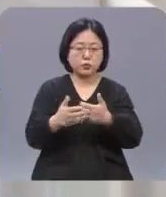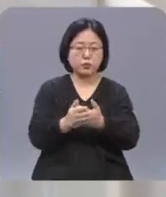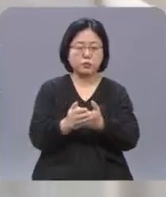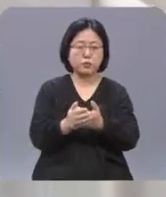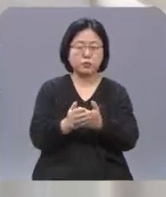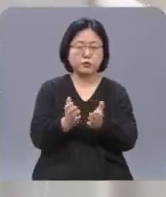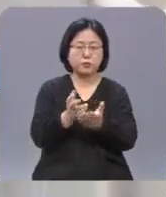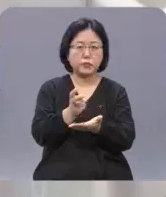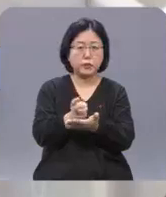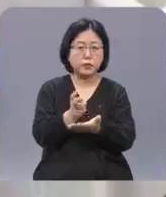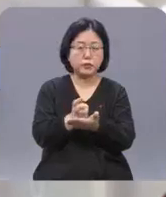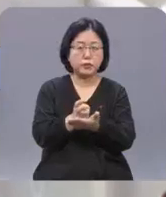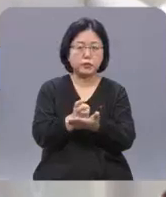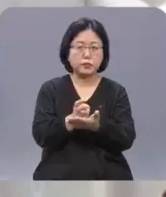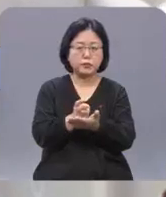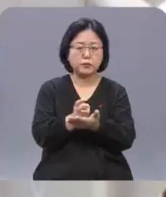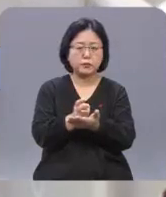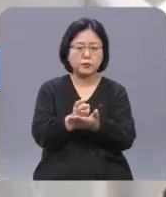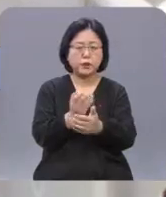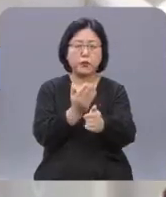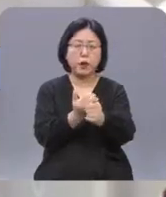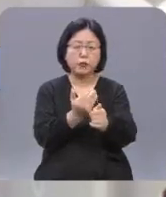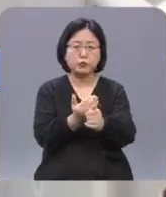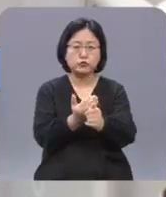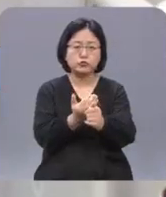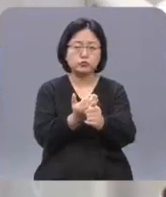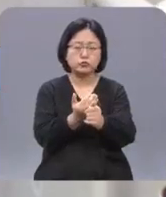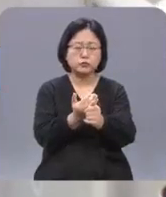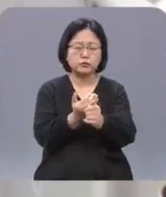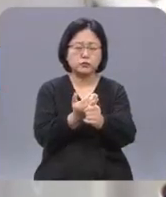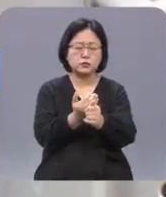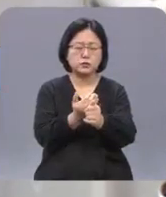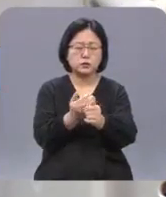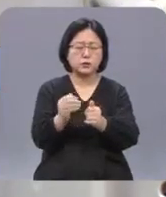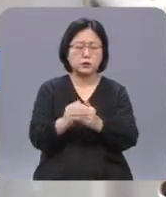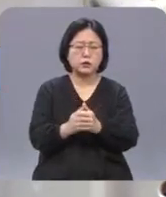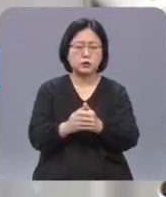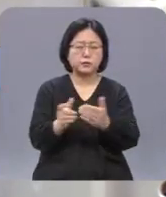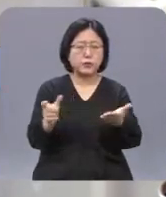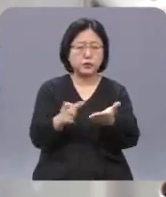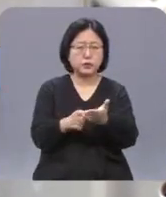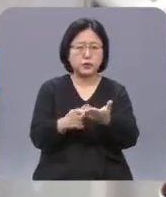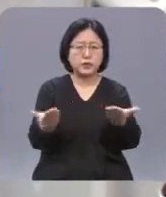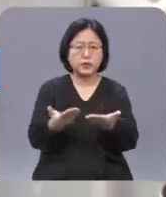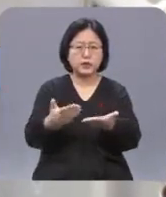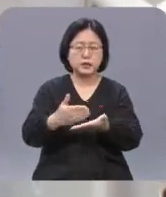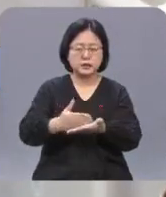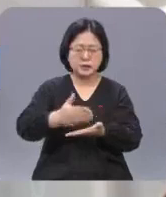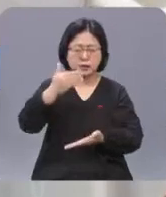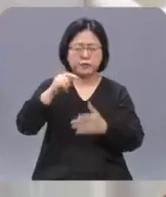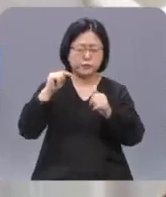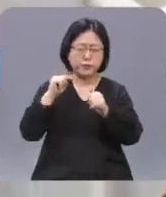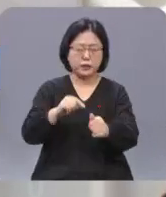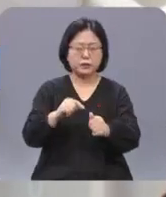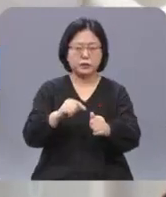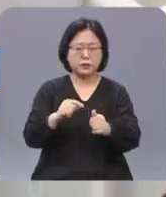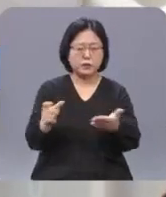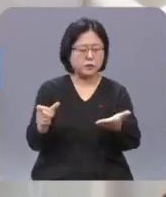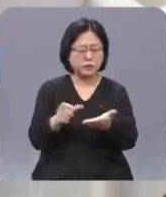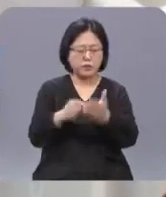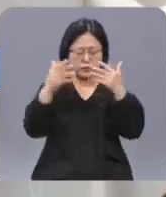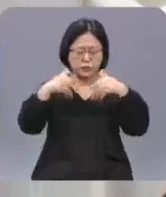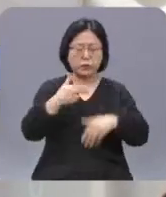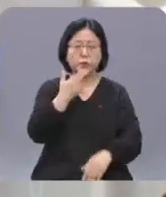여기 중앙에는 화물 자동차 운사법에 명시되어 있는 업무 게시명령이란 따로 그런